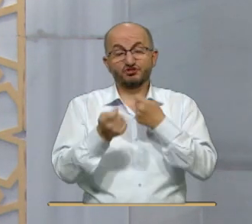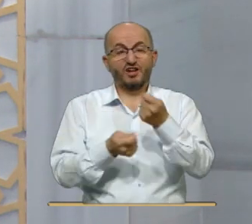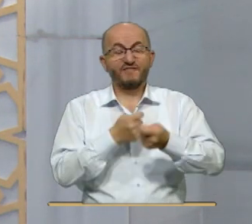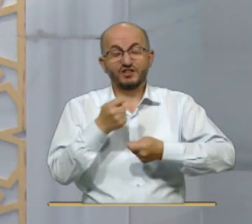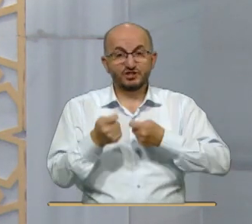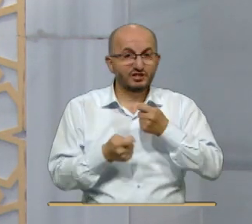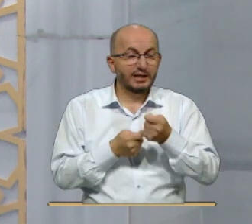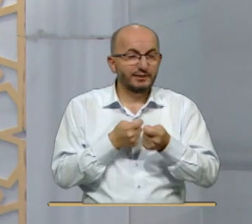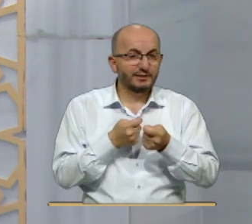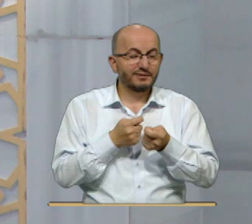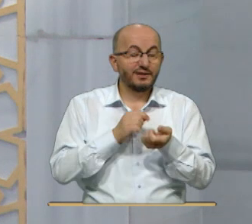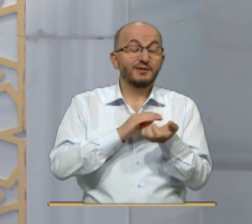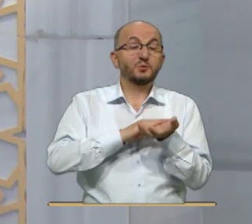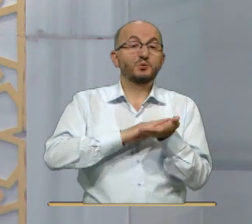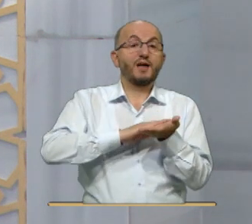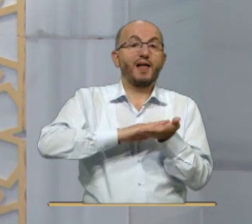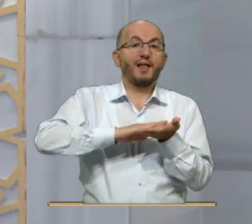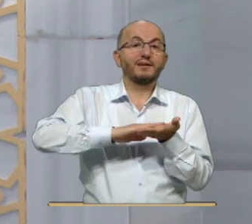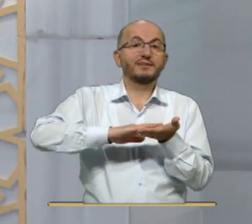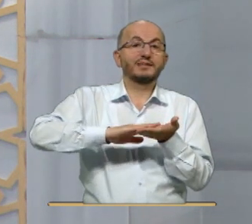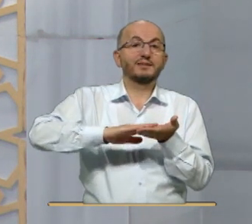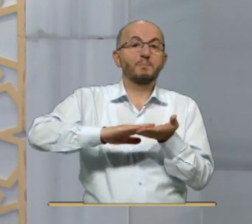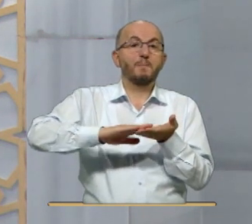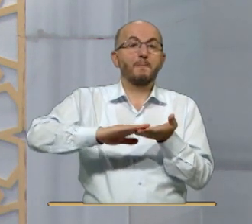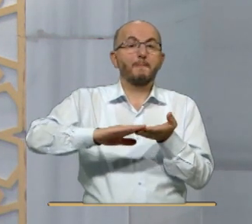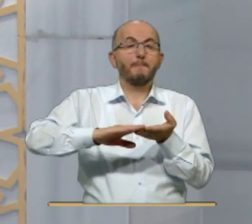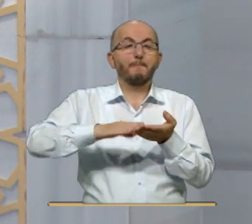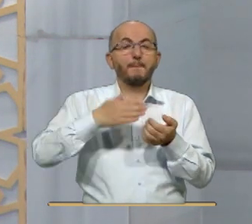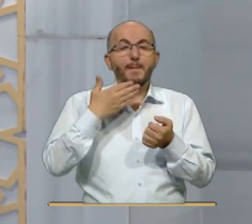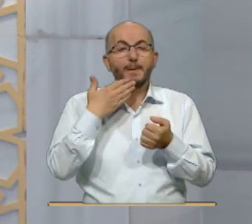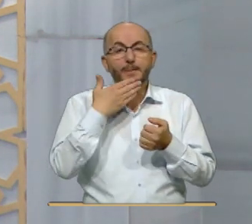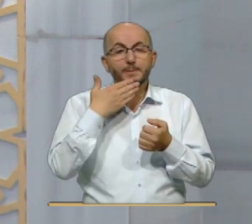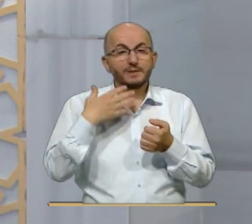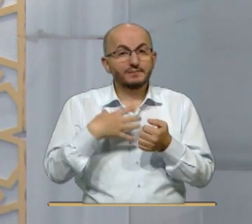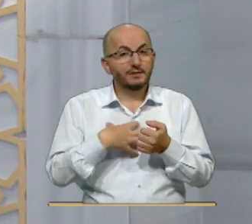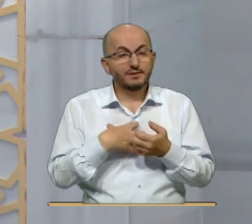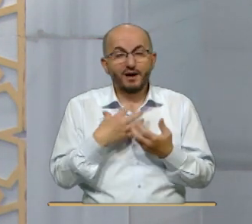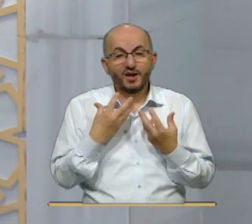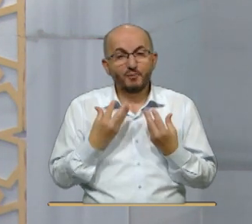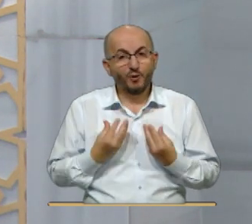davranışlarını tahsih etme, düzeltme imkanına sahip oluyor.